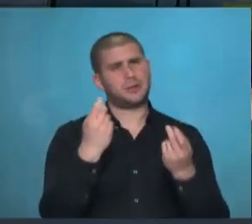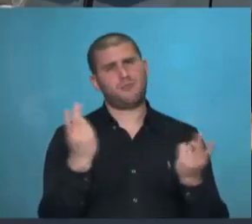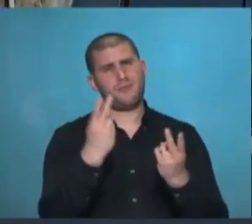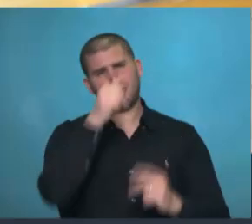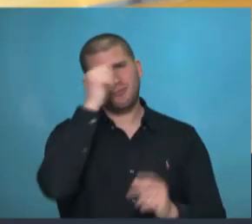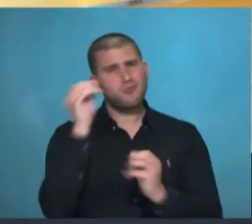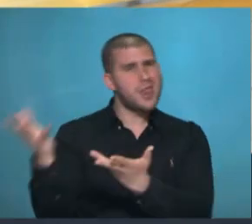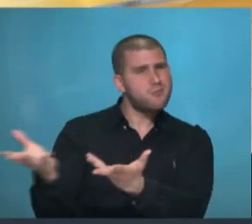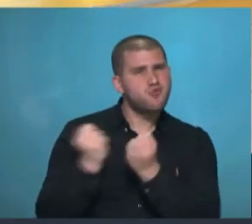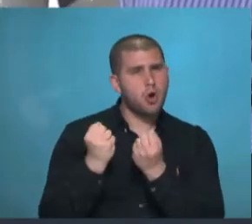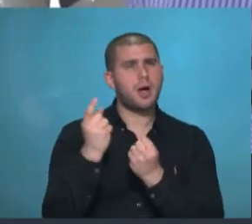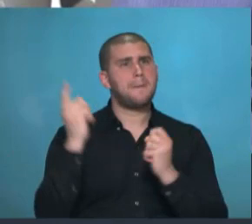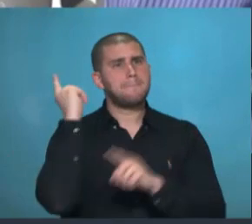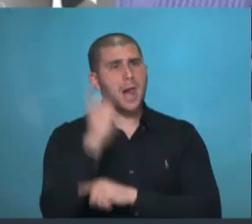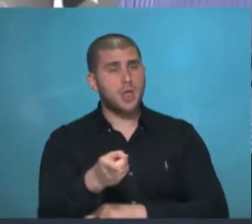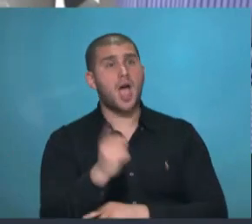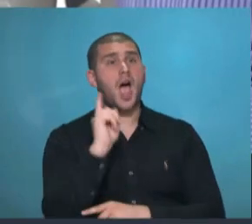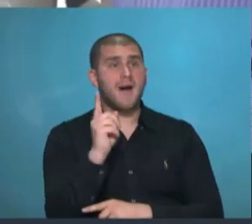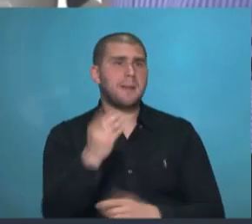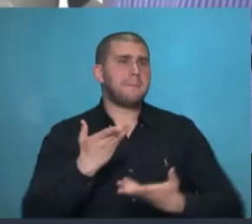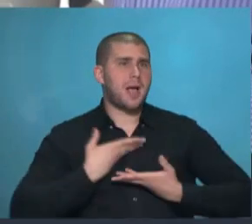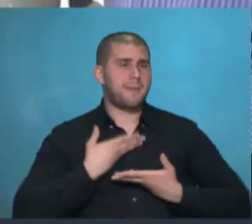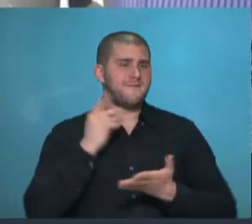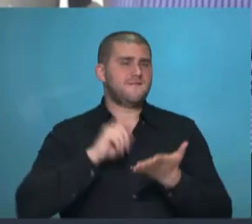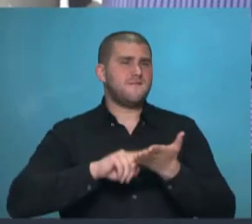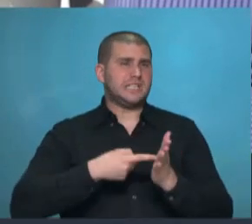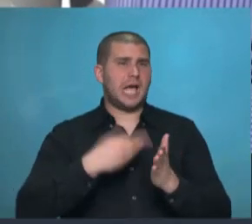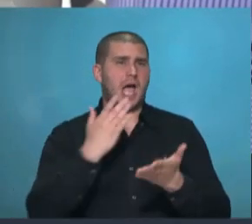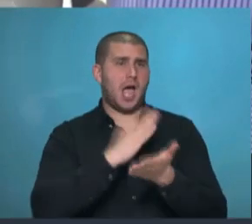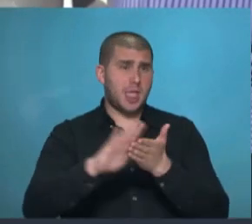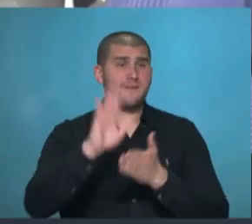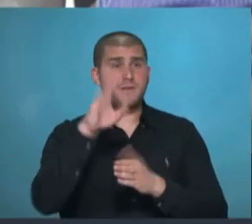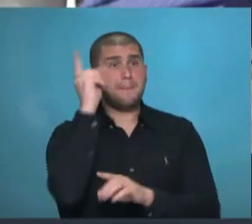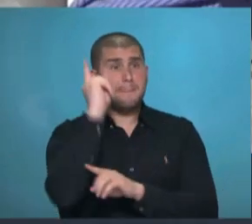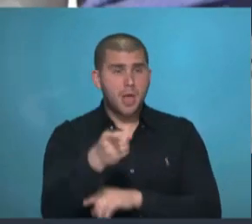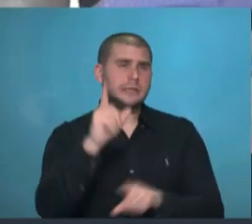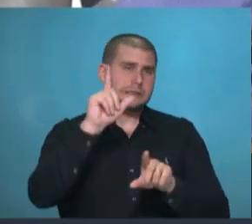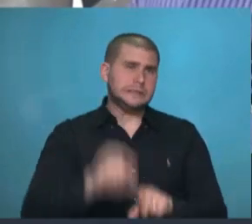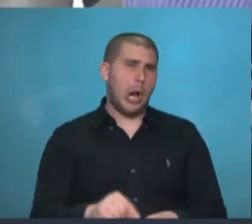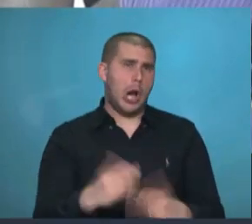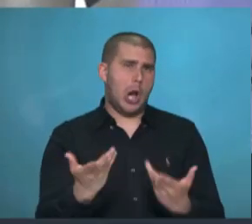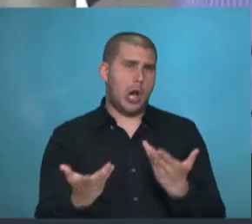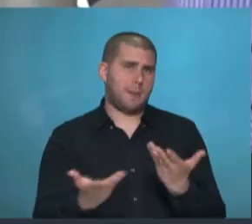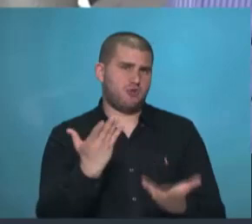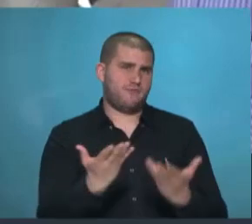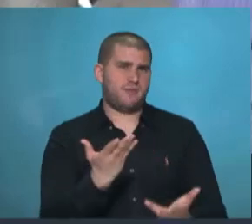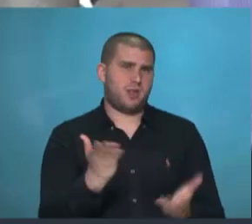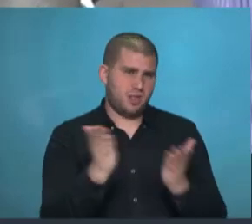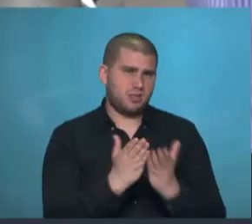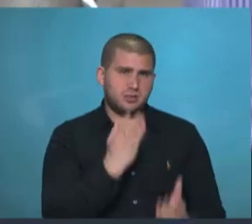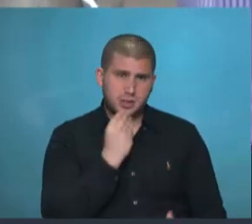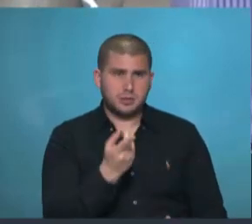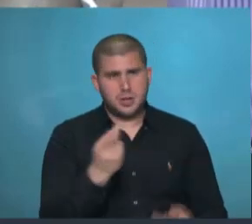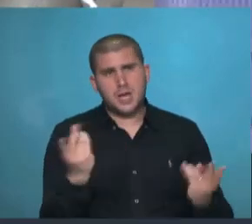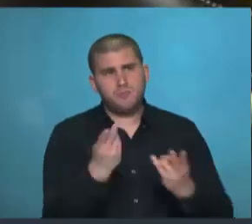אותך לשם, בתי מלון והכל, אבל הם מקבלים את הוויזה חינם, וגם כמובן בתי המלון יותר זולים מהאזור שלנו, אז לכן, כן,